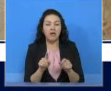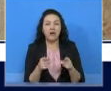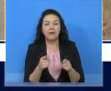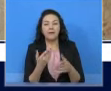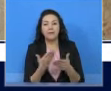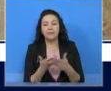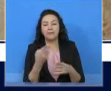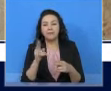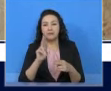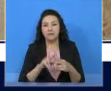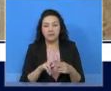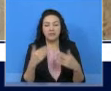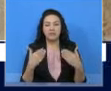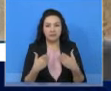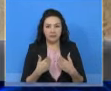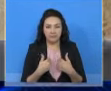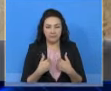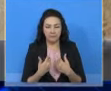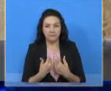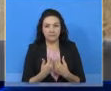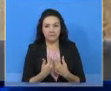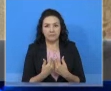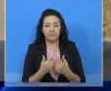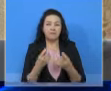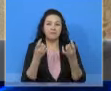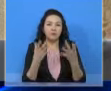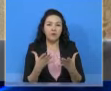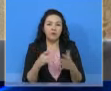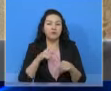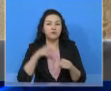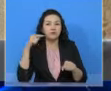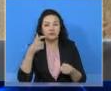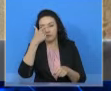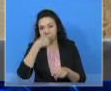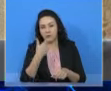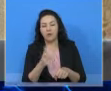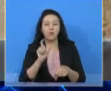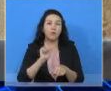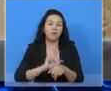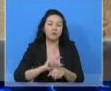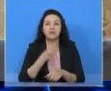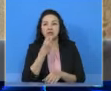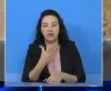что я... Просто здесь чувствую себя очень хорошо.